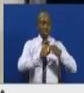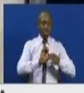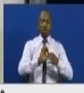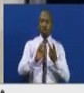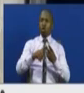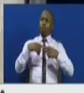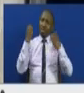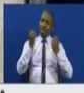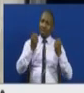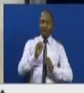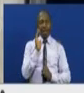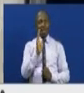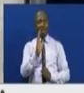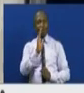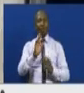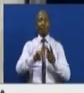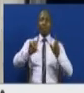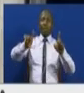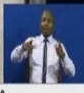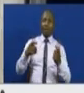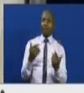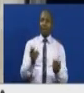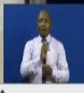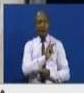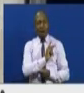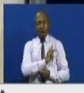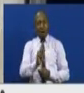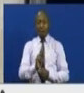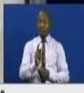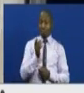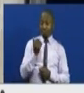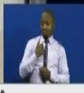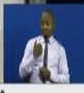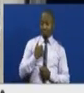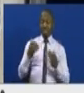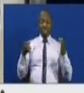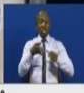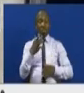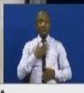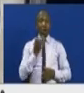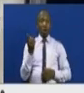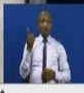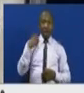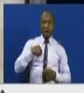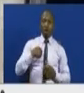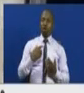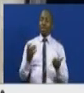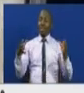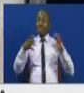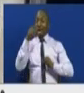kadri ambavyo watakavyoweza. Lakini sasa hata kama leo mimi Saidi nikiwa na timu, nakuwa na timu